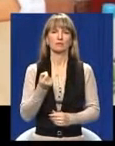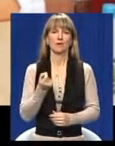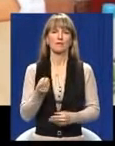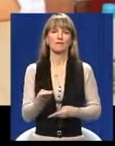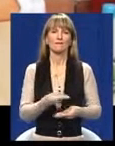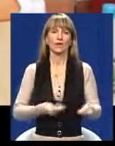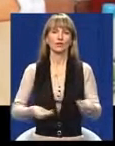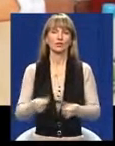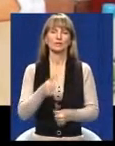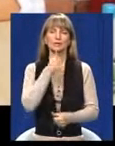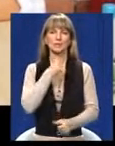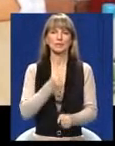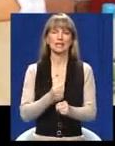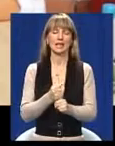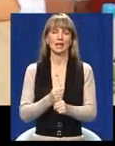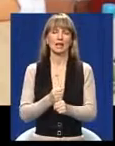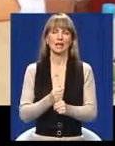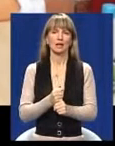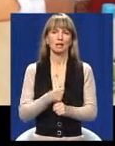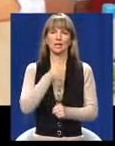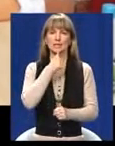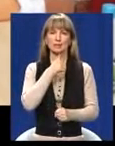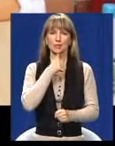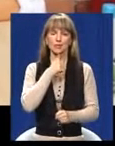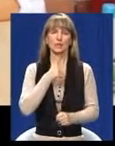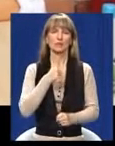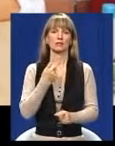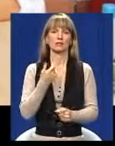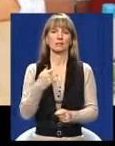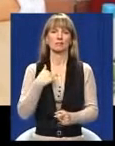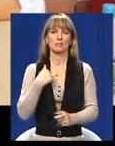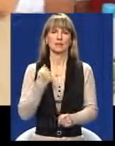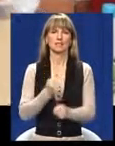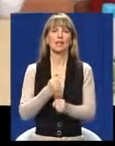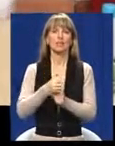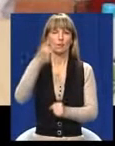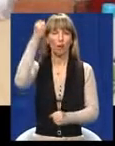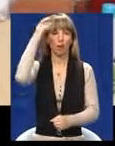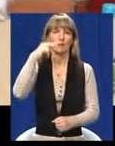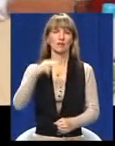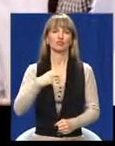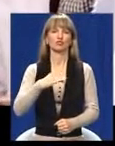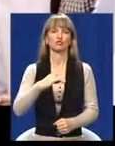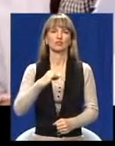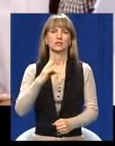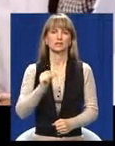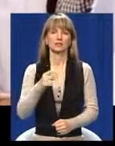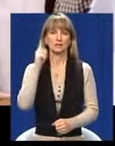чарівний. Спробуємо зробити експеримент. Ми викличемо з вами наукового джина. Ви знаєте, хто такий джин?